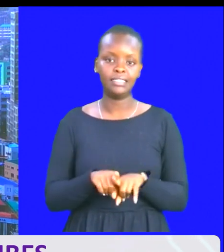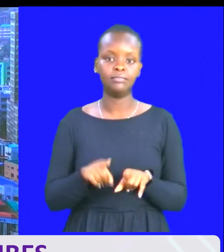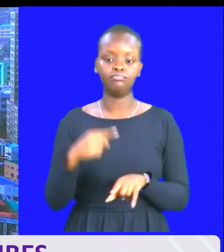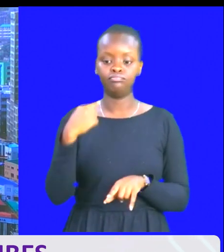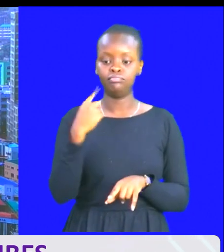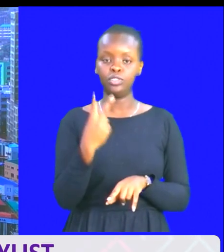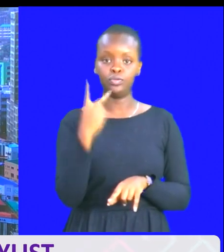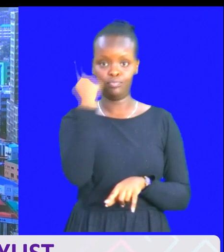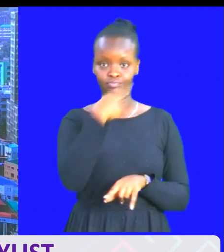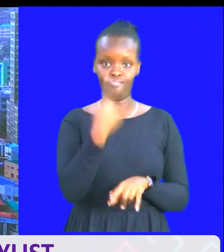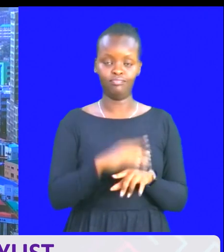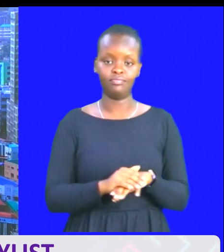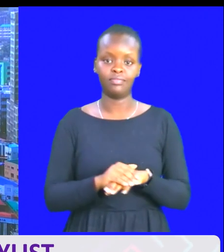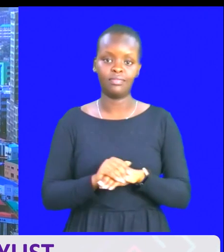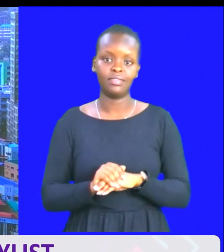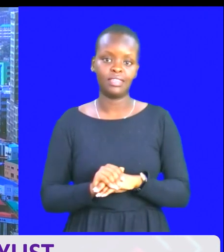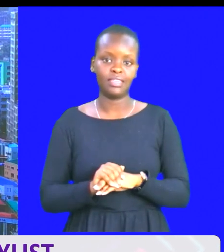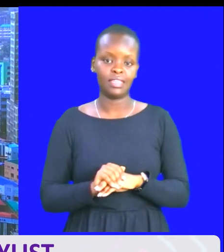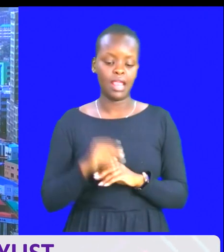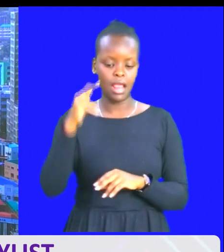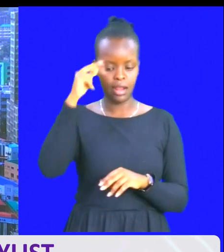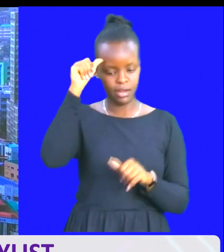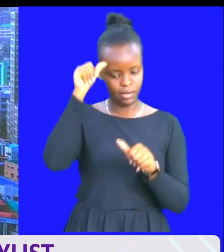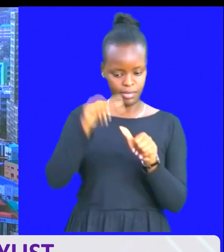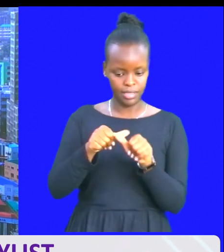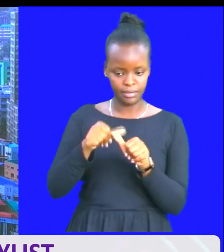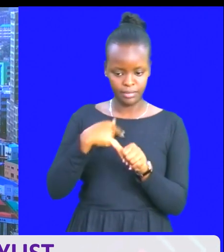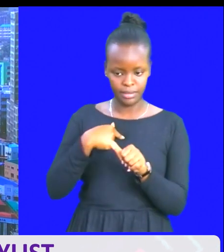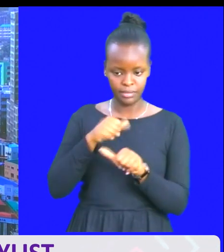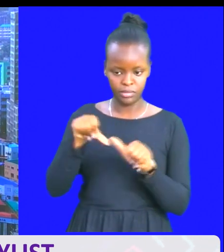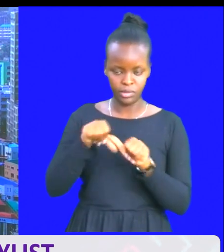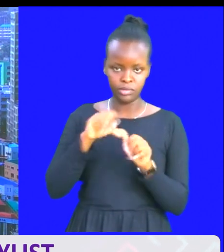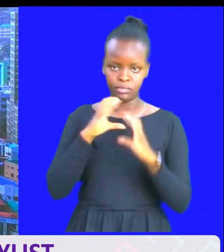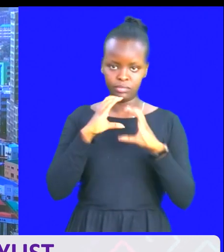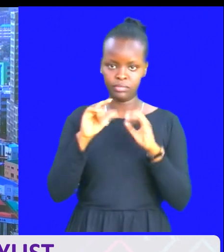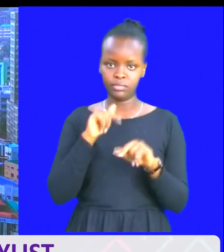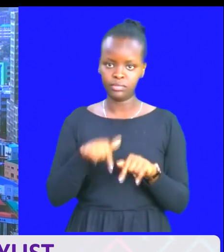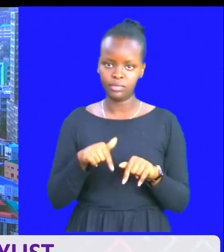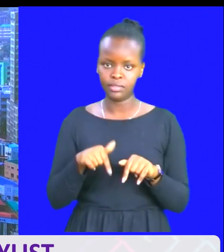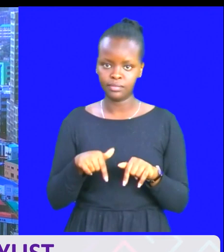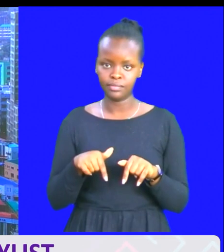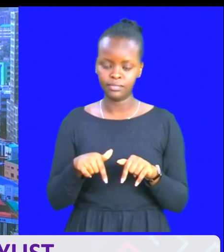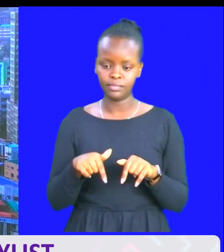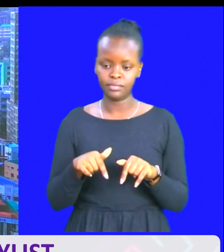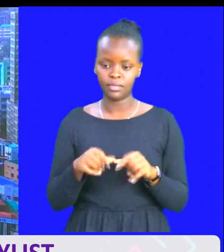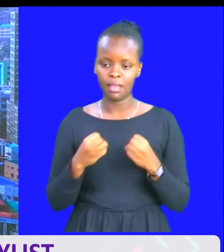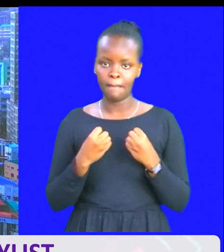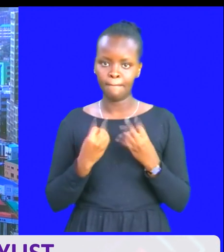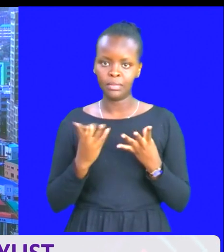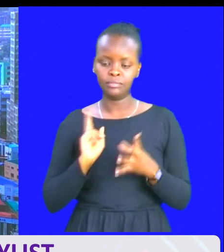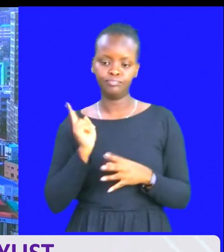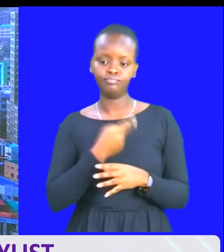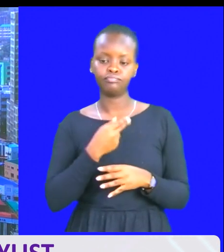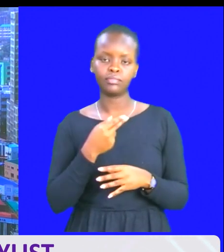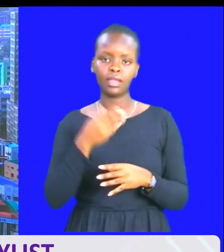Ndiyo, yo. Sawa. Let me determine something about our conversation tonight. Many of us out here, our two wengi sana, they don't